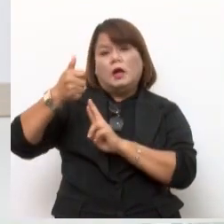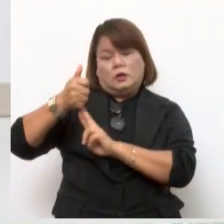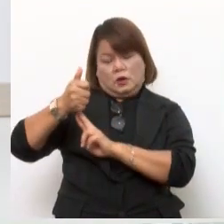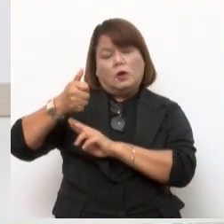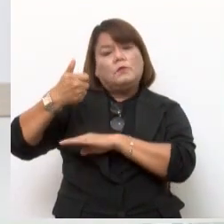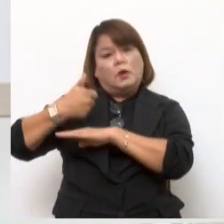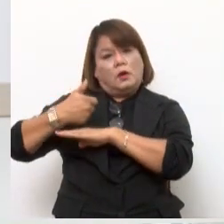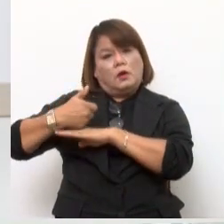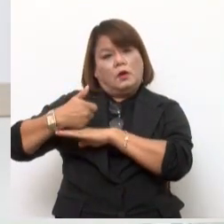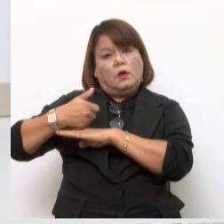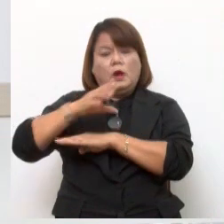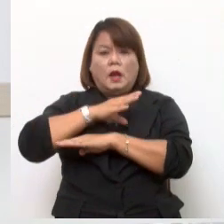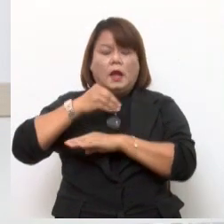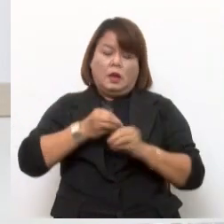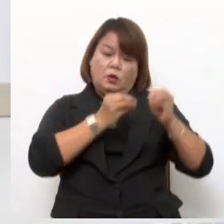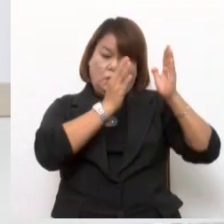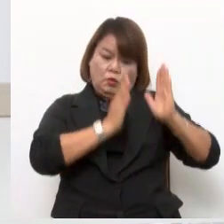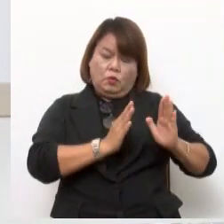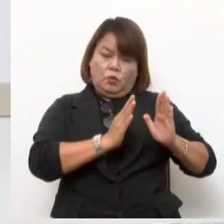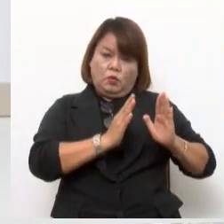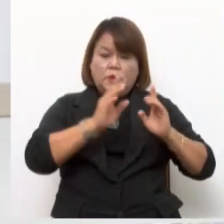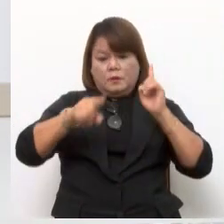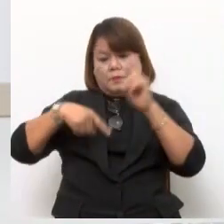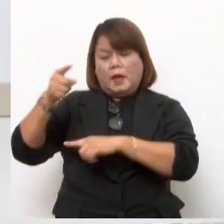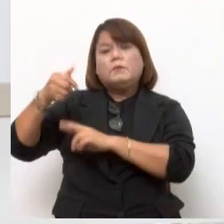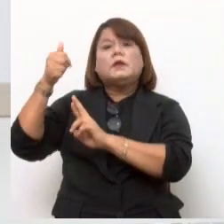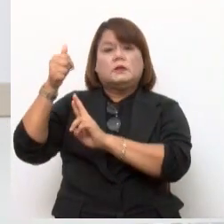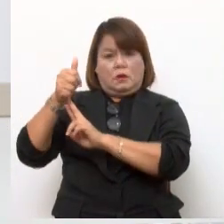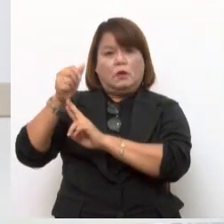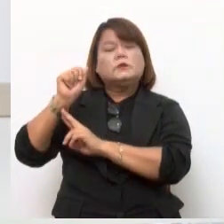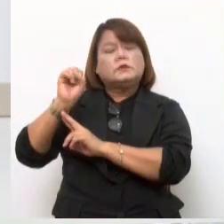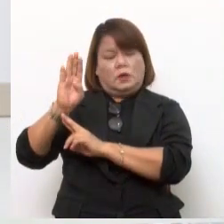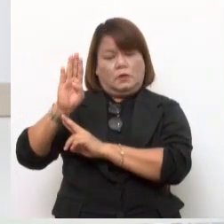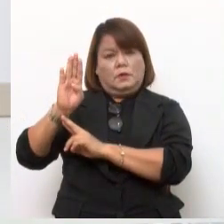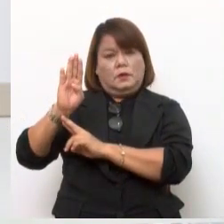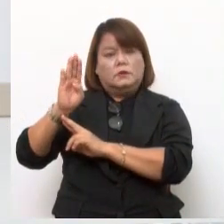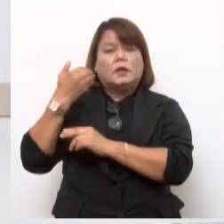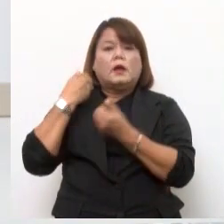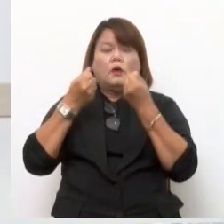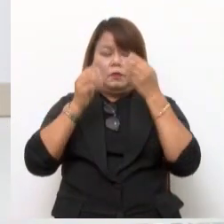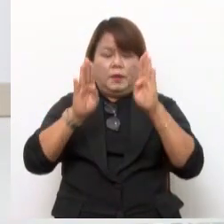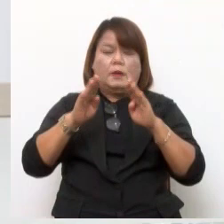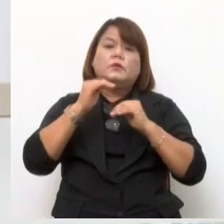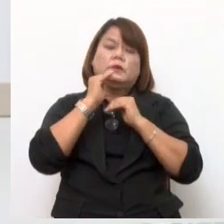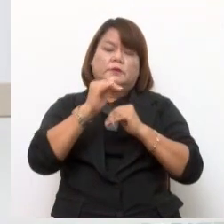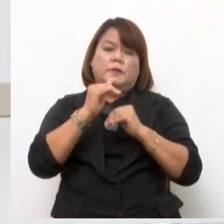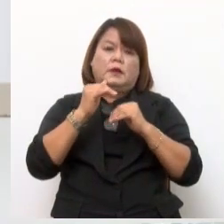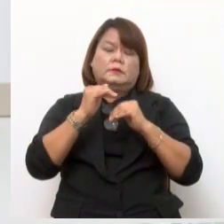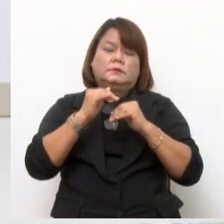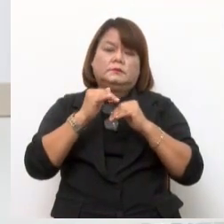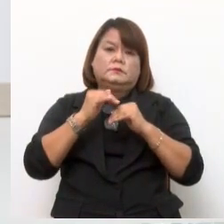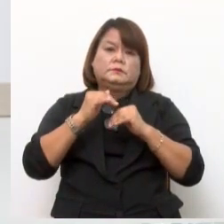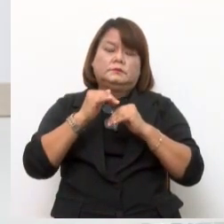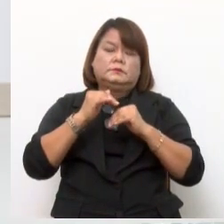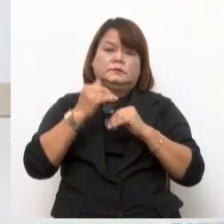งเรียนและคุณครูควรจะไปเป็นรองผอ.โรงเรียนจึงได้ออกแบบคุณสมบัตินะครับค่อนข้